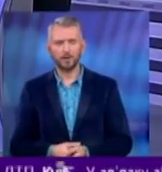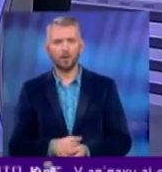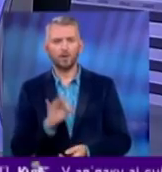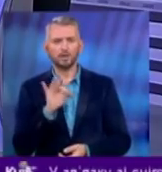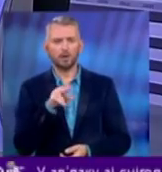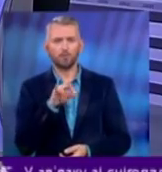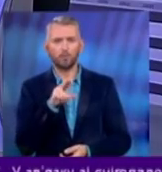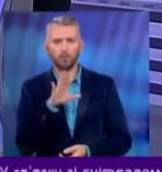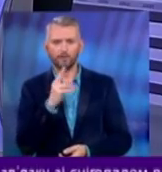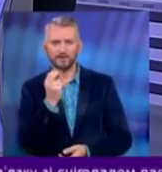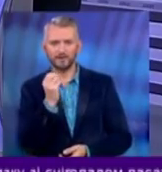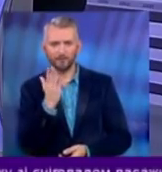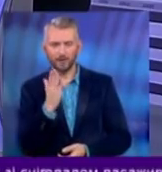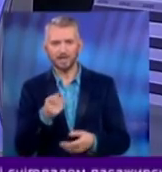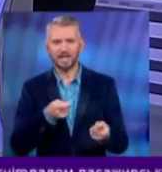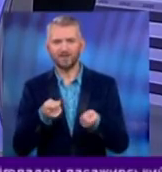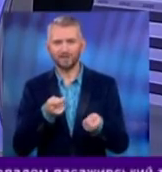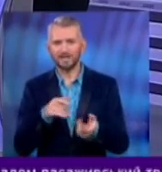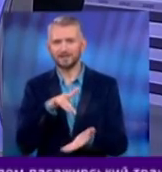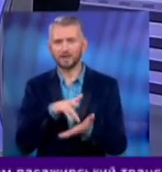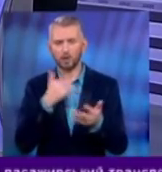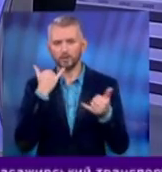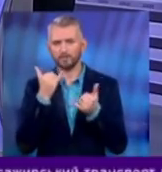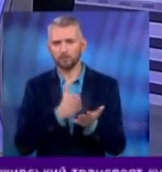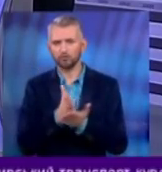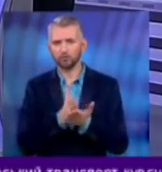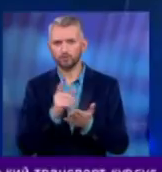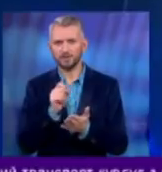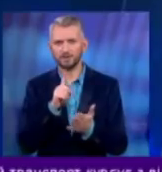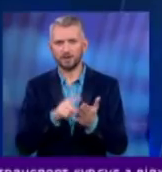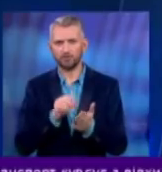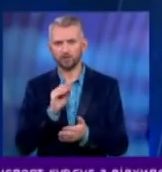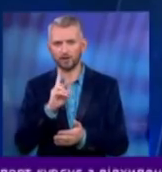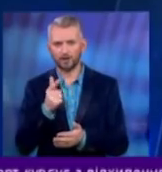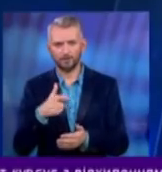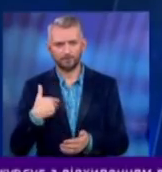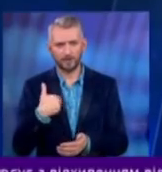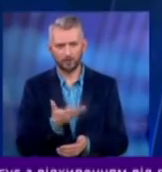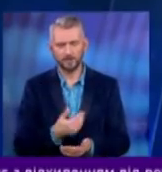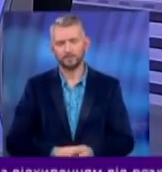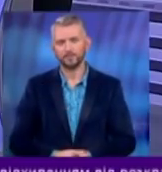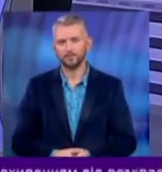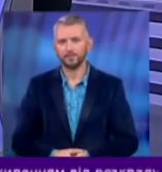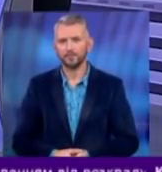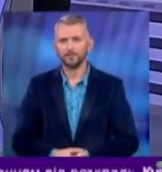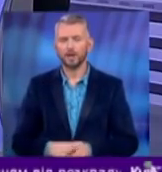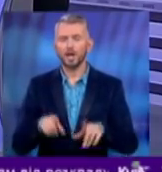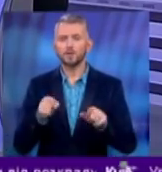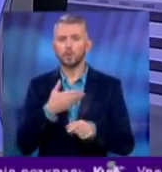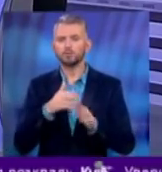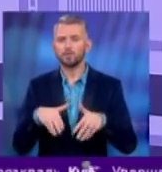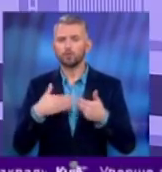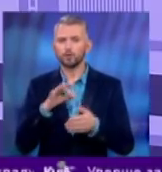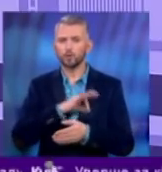Та Олександр Поповцев, керівник Центральної диспетчерської служби з питань ЖКГ. Вітаю вас. Добрий вечір. Також ми